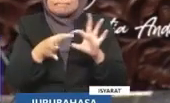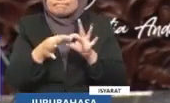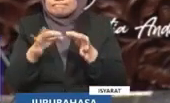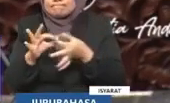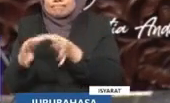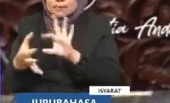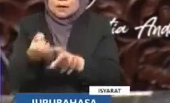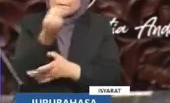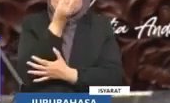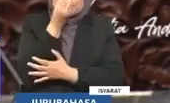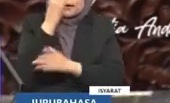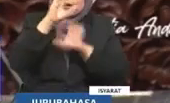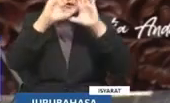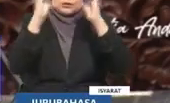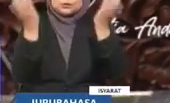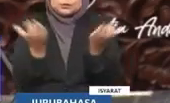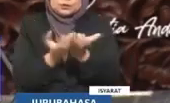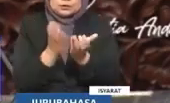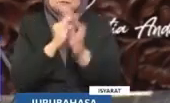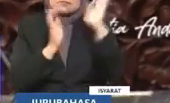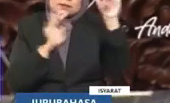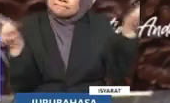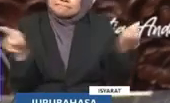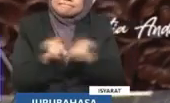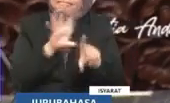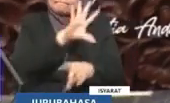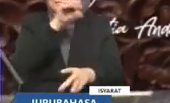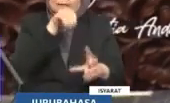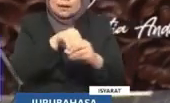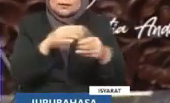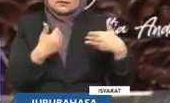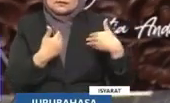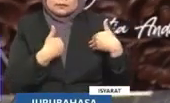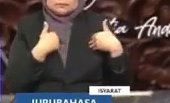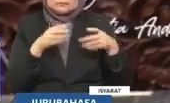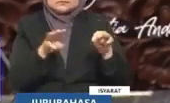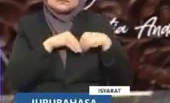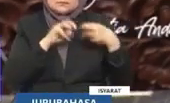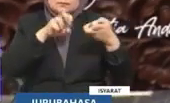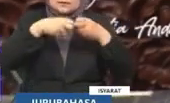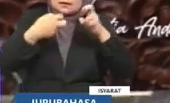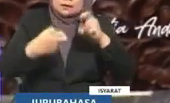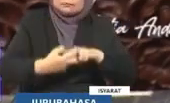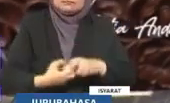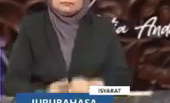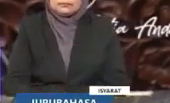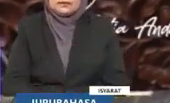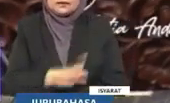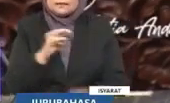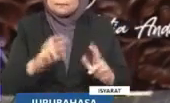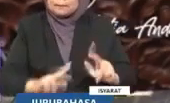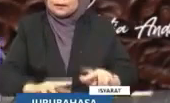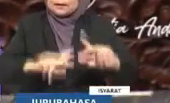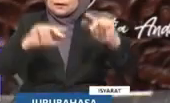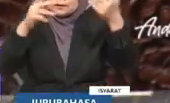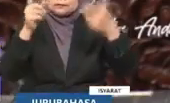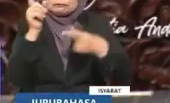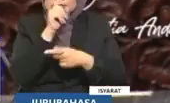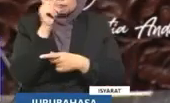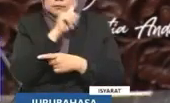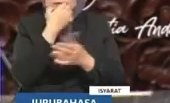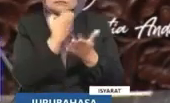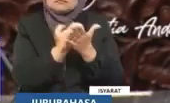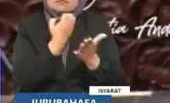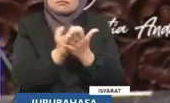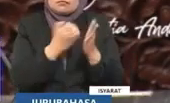rantaian bekalan makanan dunia dan Malaysia tidak terkecuali daripada menerima tempias nya Hai Selain itu peningkatan infrastruktur